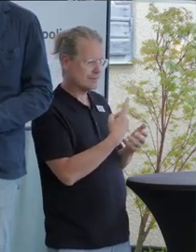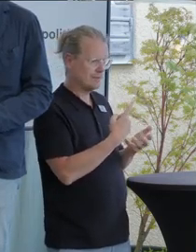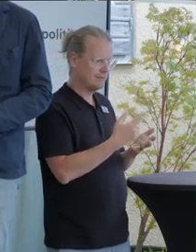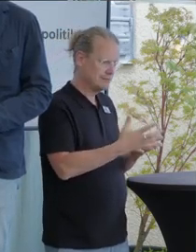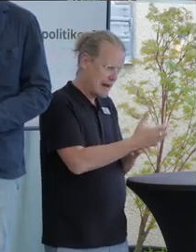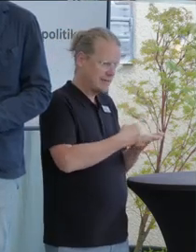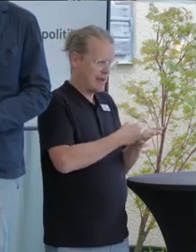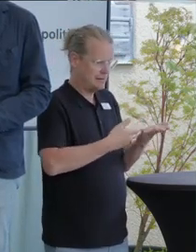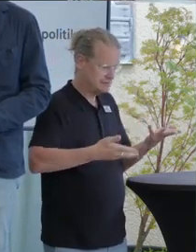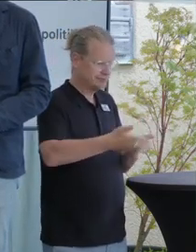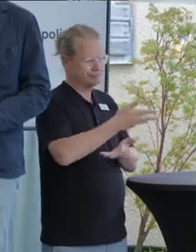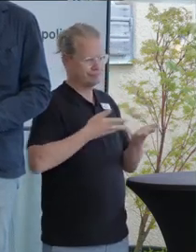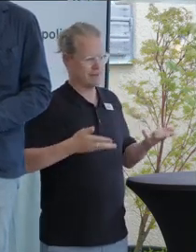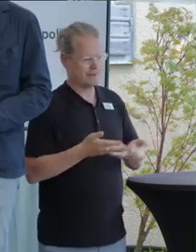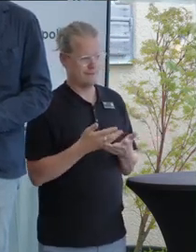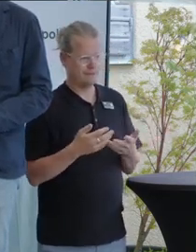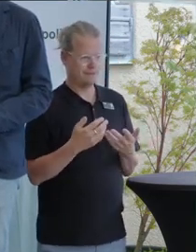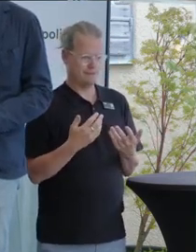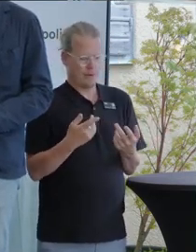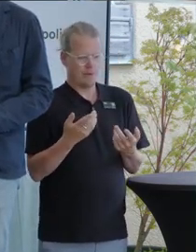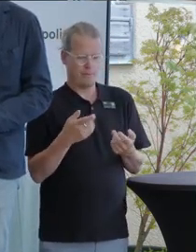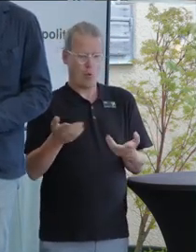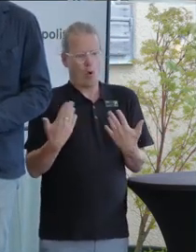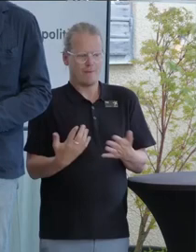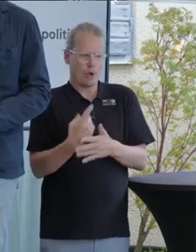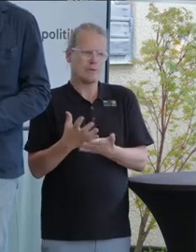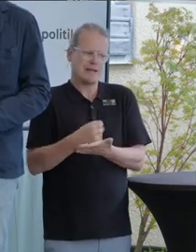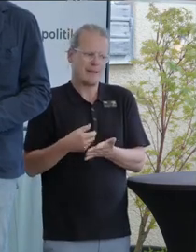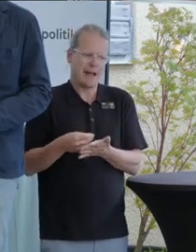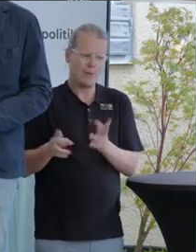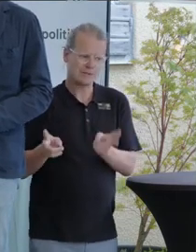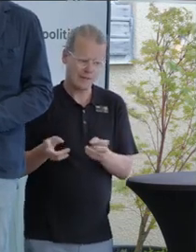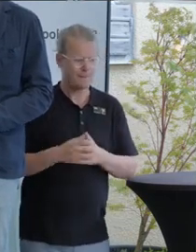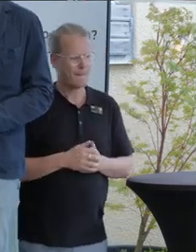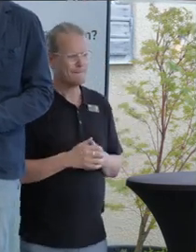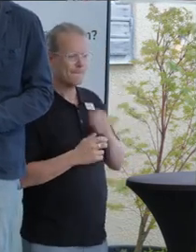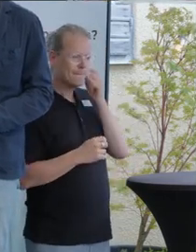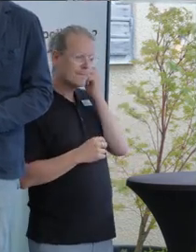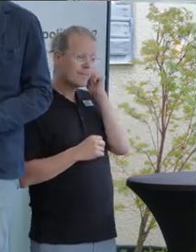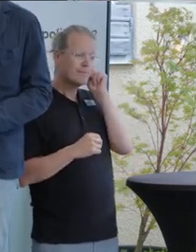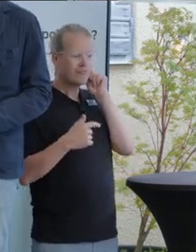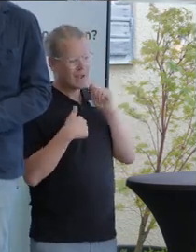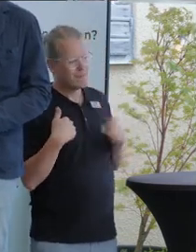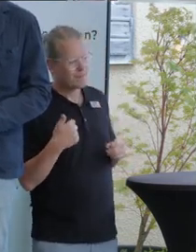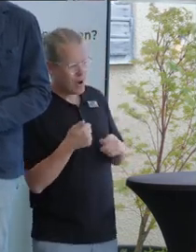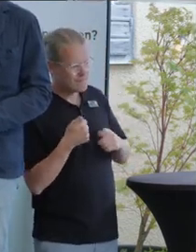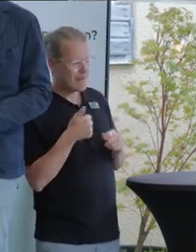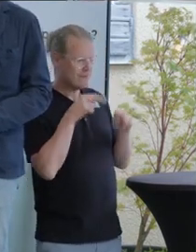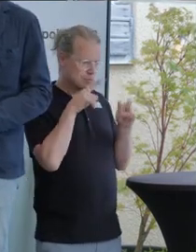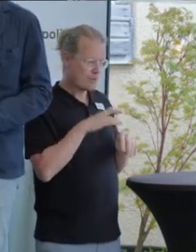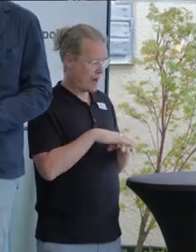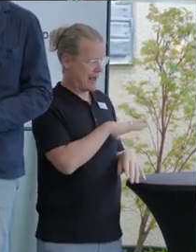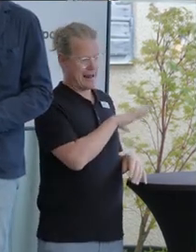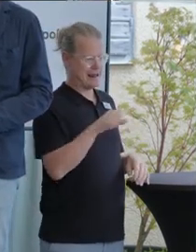med det sagt så behöver vi också kunna forska på allt detta och följa utvecklingen och få ny